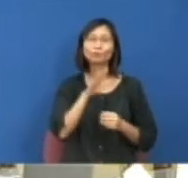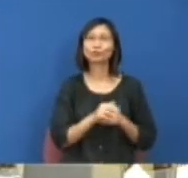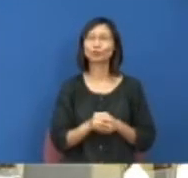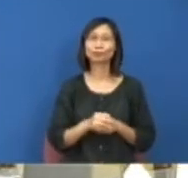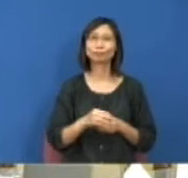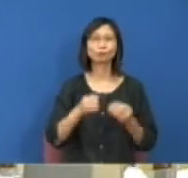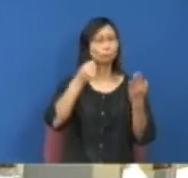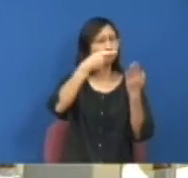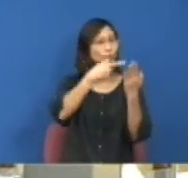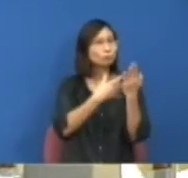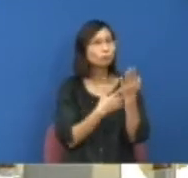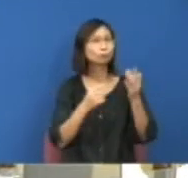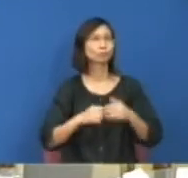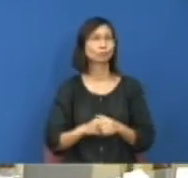道理。